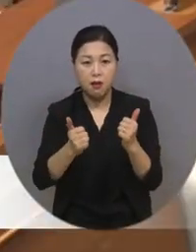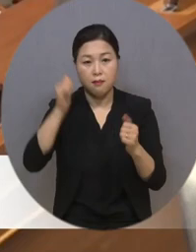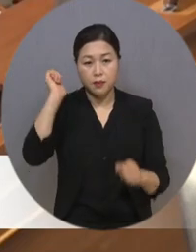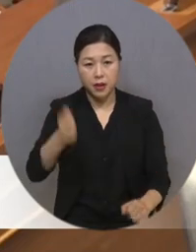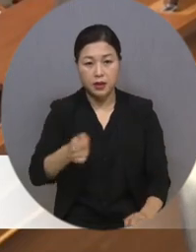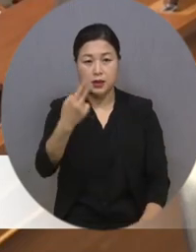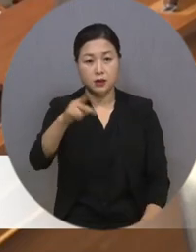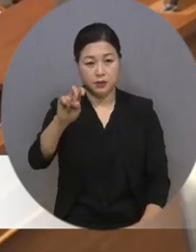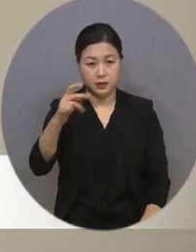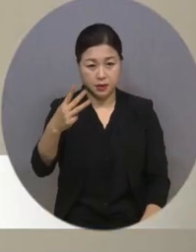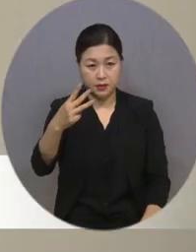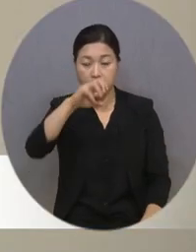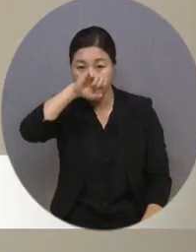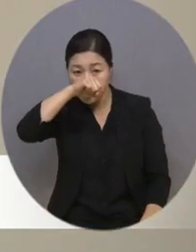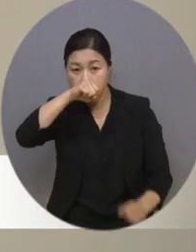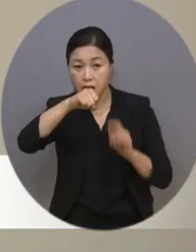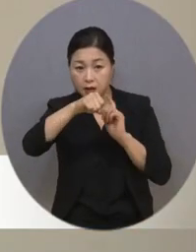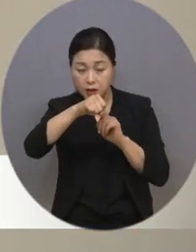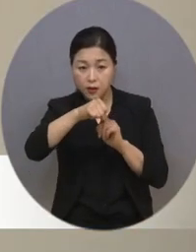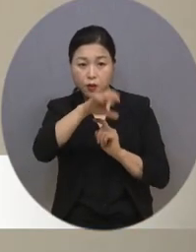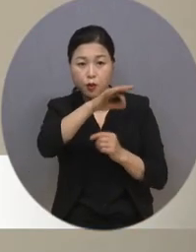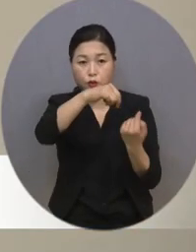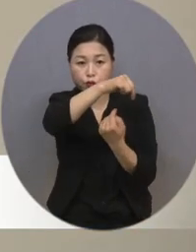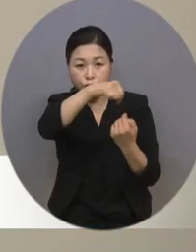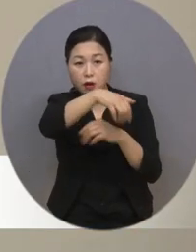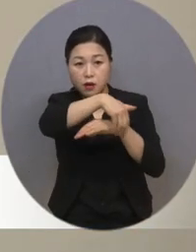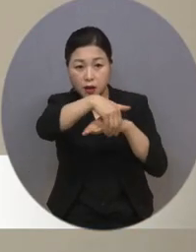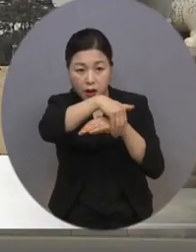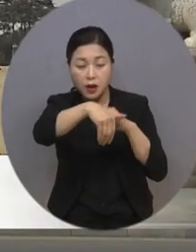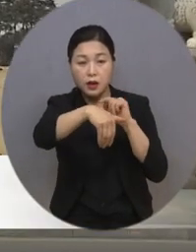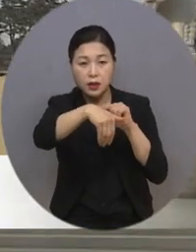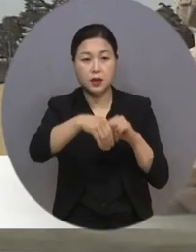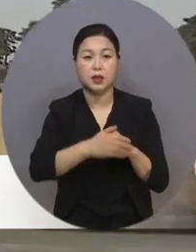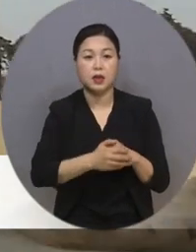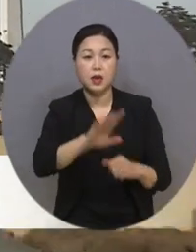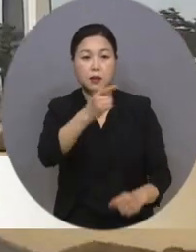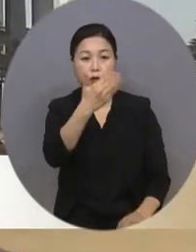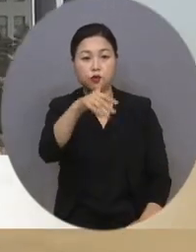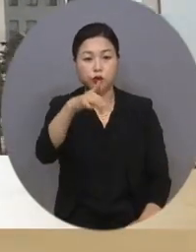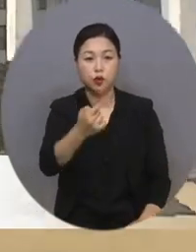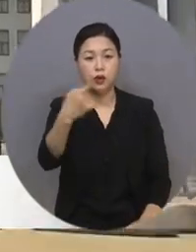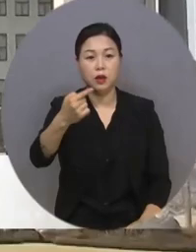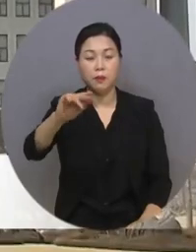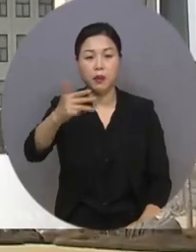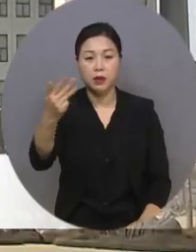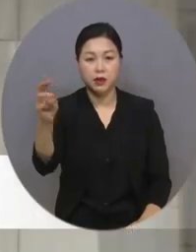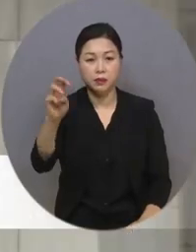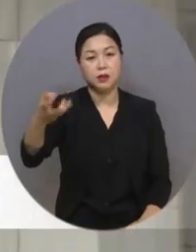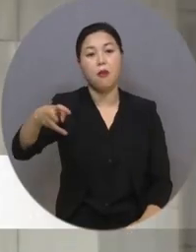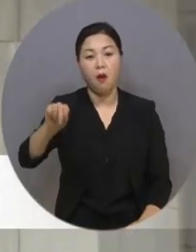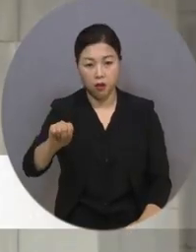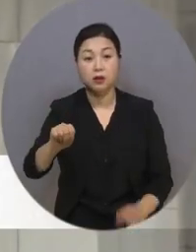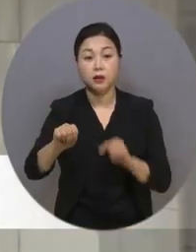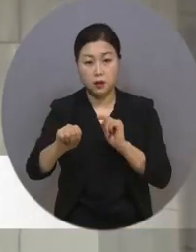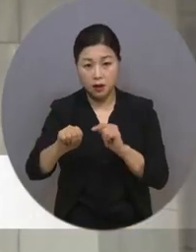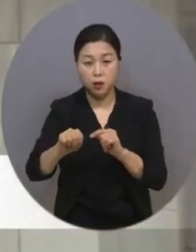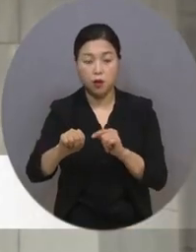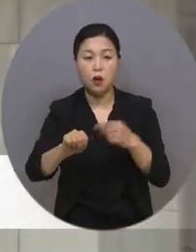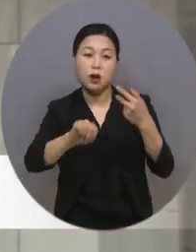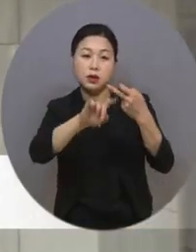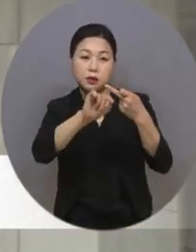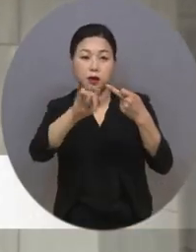2023년도 예산과 기금 운용계획 총 지출 규모가 109조 1830억원이라고 지난